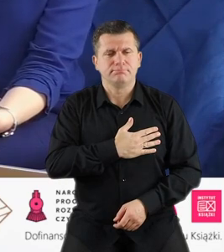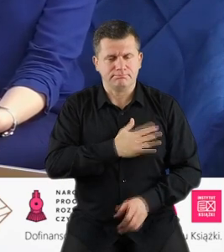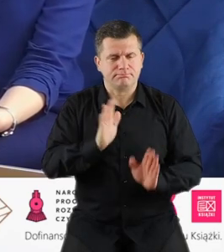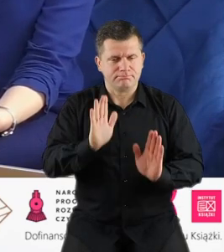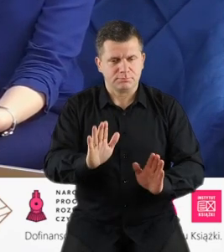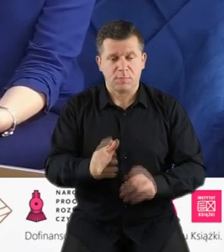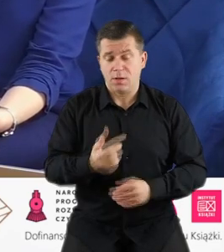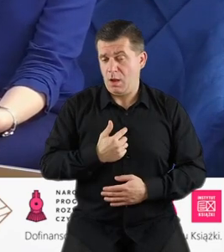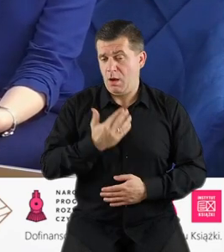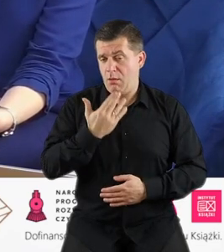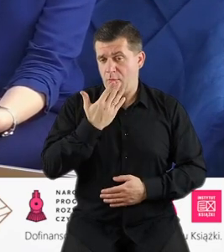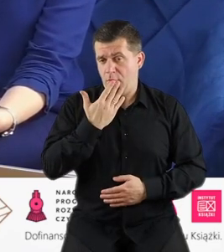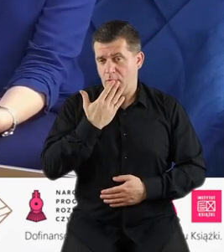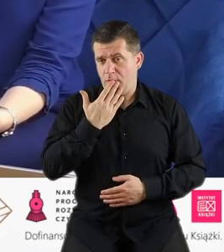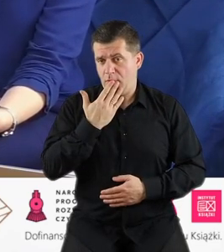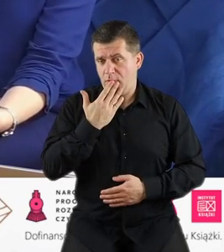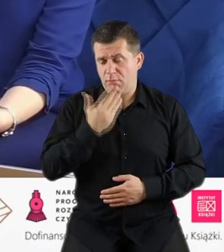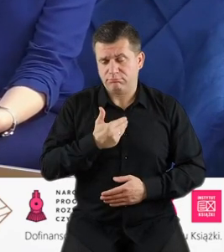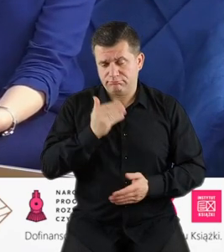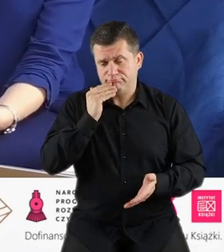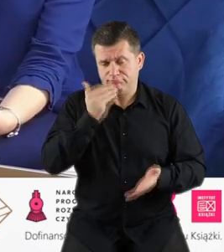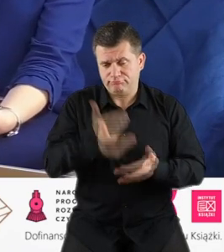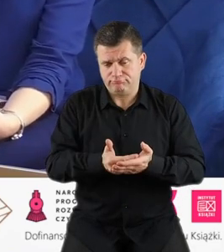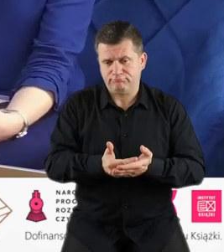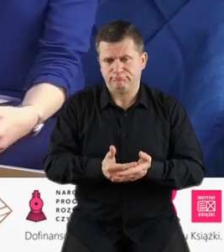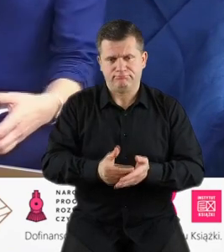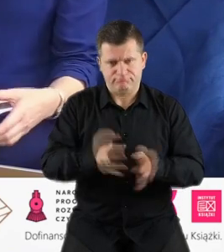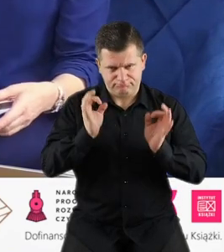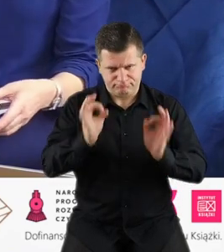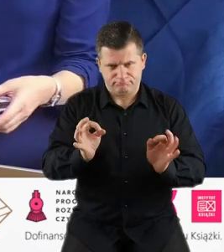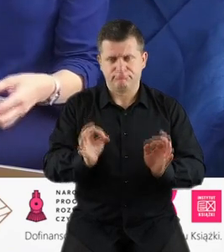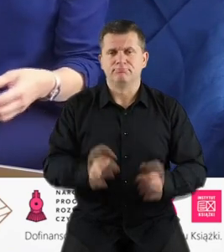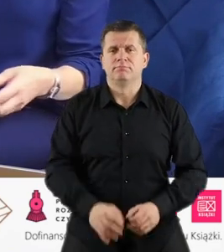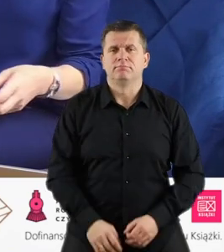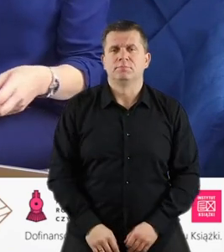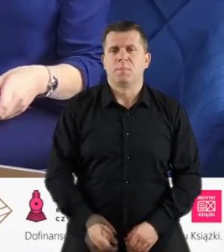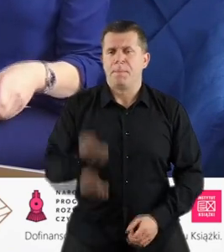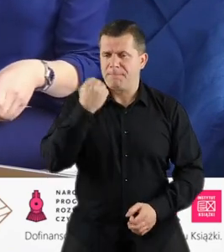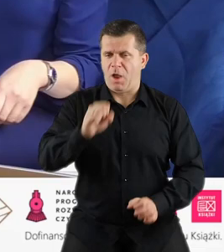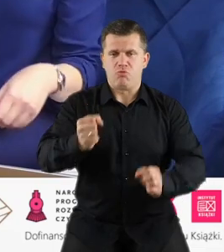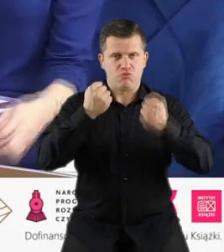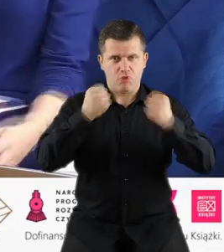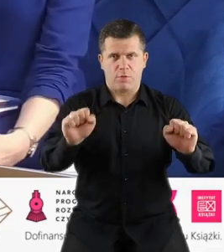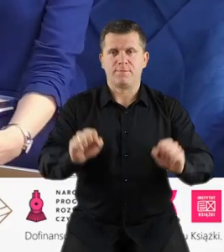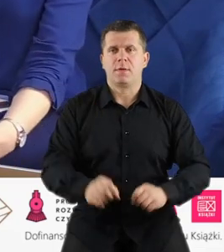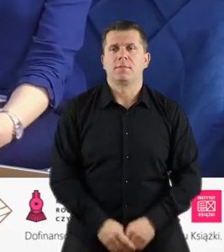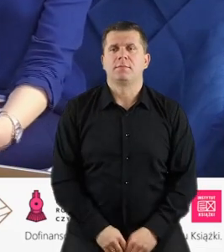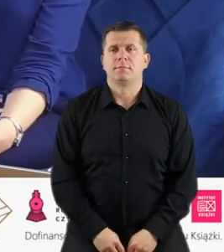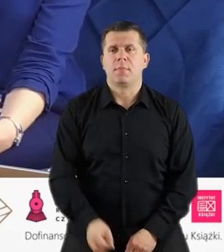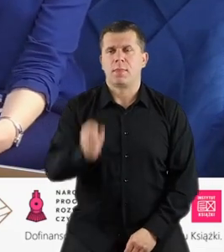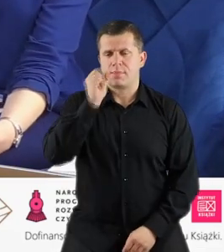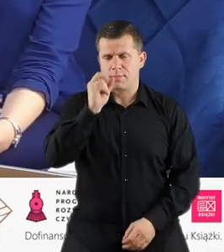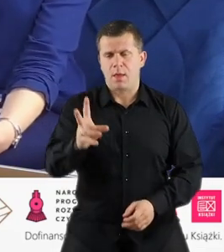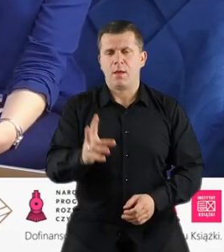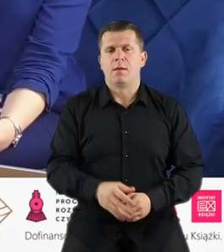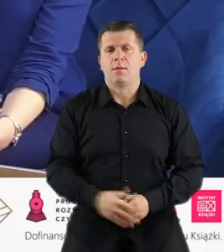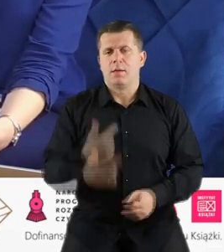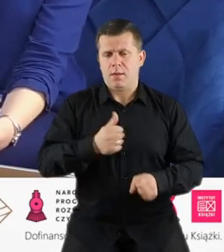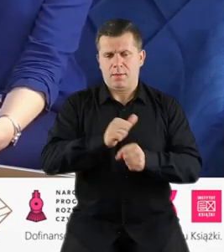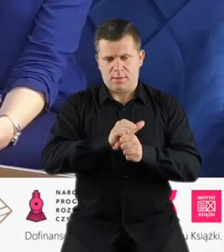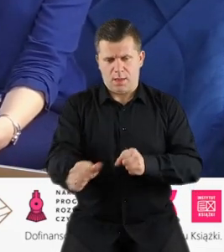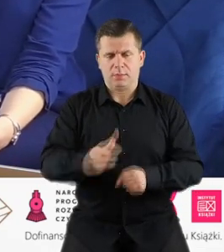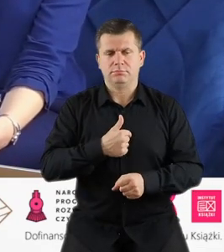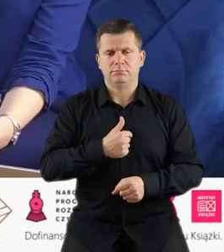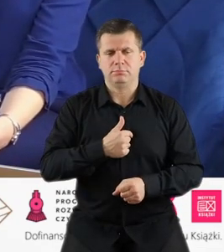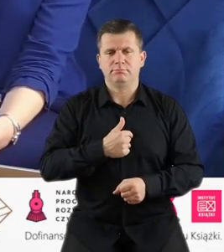I mówię to z pełnym głosem i bardzo odważnie. Tak? Tak